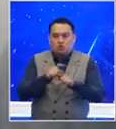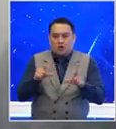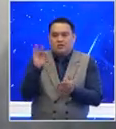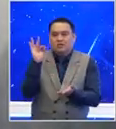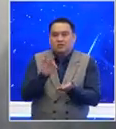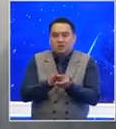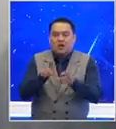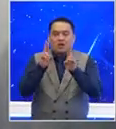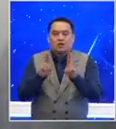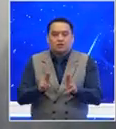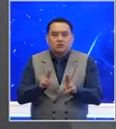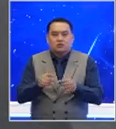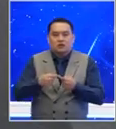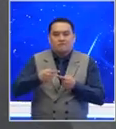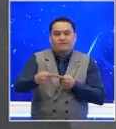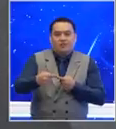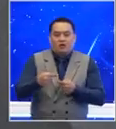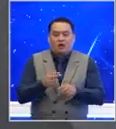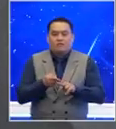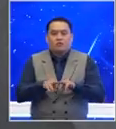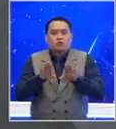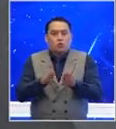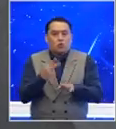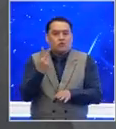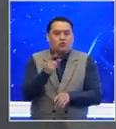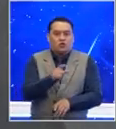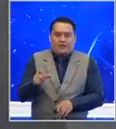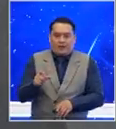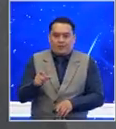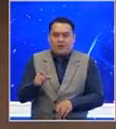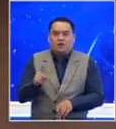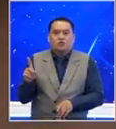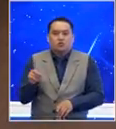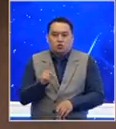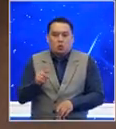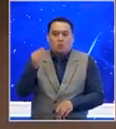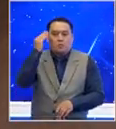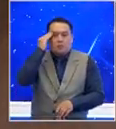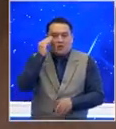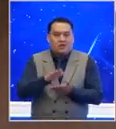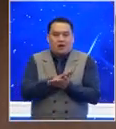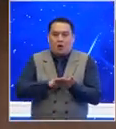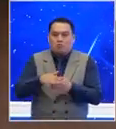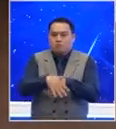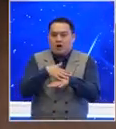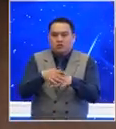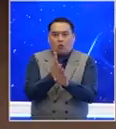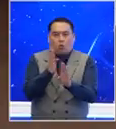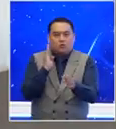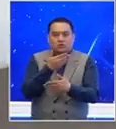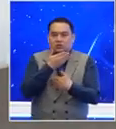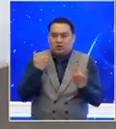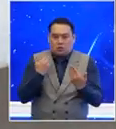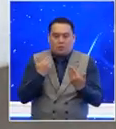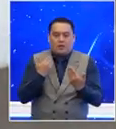целях соблюдения социальной дистанции в помещении допускается не более 2 человек. Несмотря на такую меру, никакой массовой очереди нет. Всего